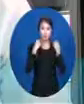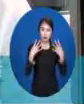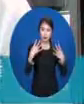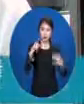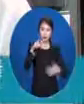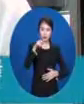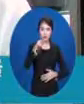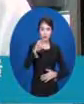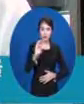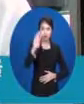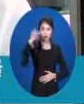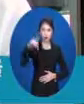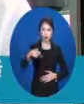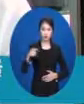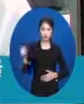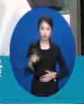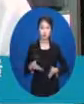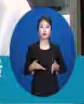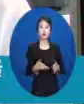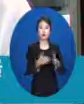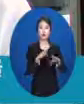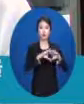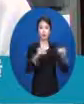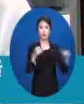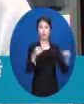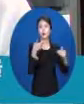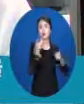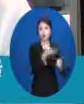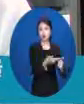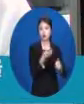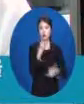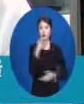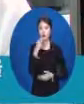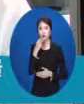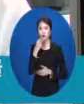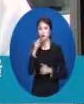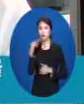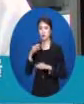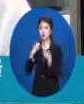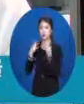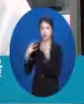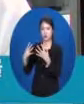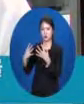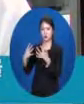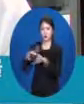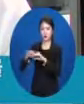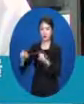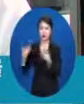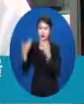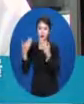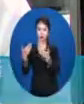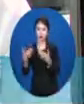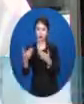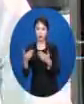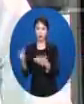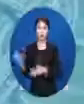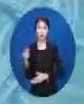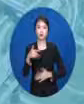경부고속도로의 교통량을 분산하고 수도권 교통난을 해소할 수 있는 서울 세종간 고속도로의 조속한 건설이